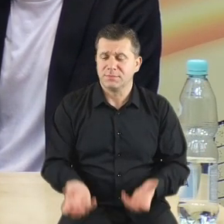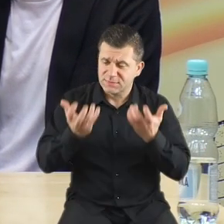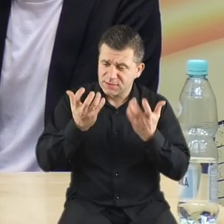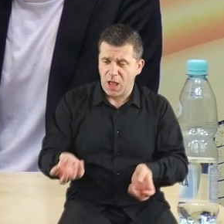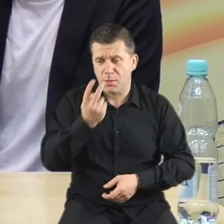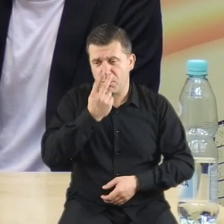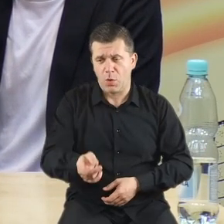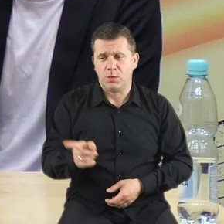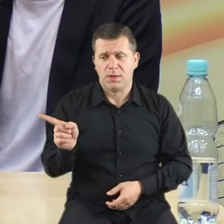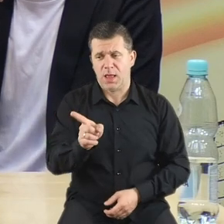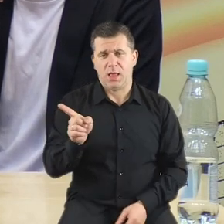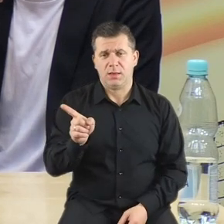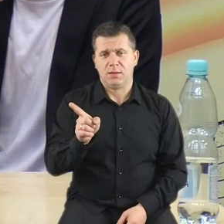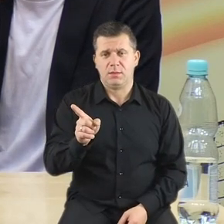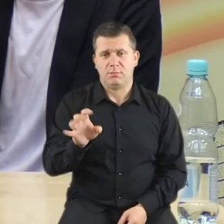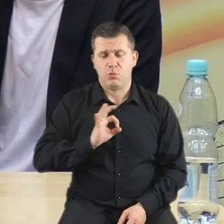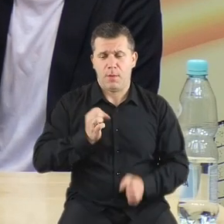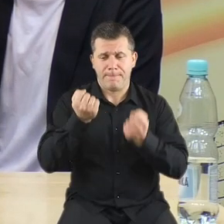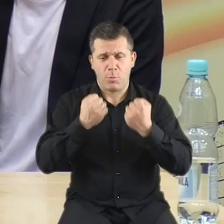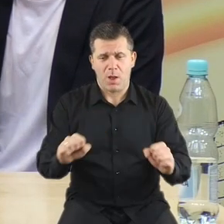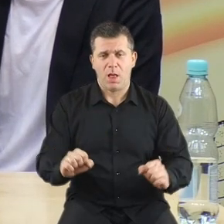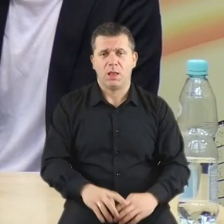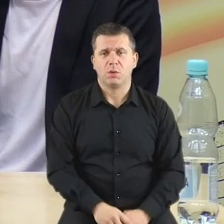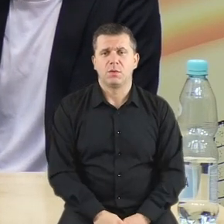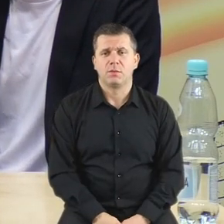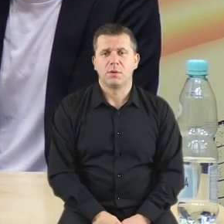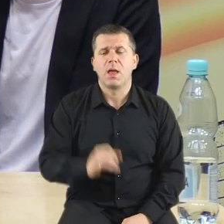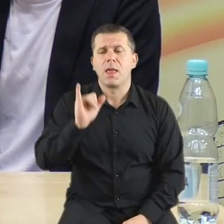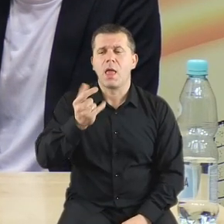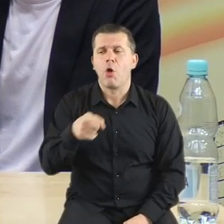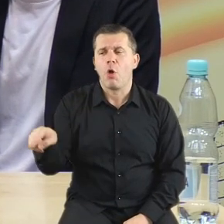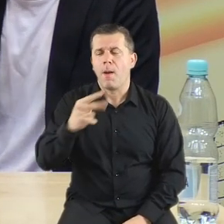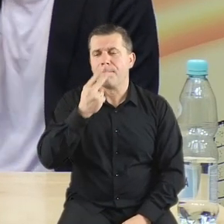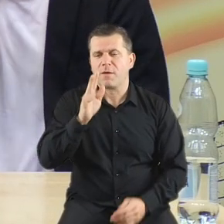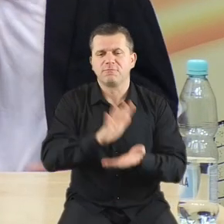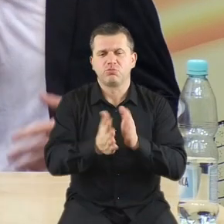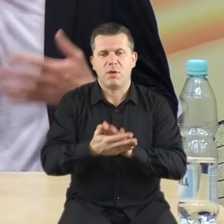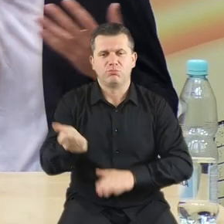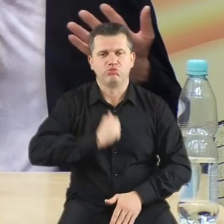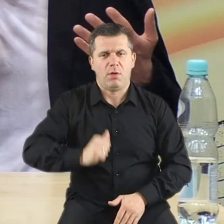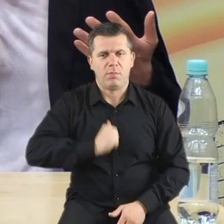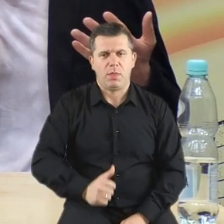na nich, na tych moich bohaterów, tak jak oni patrzyli na siebie,